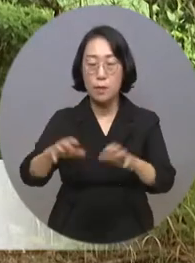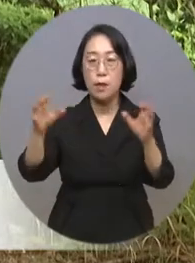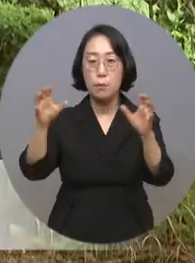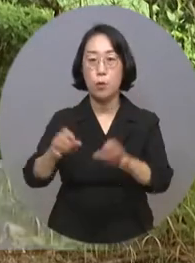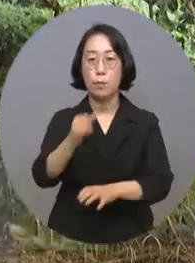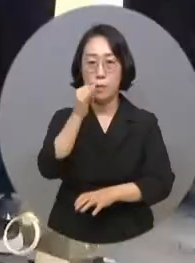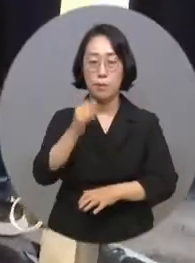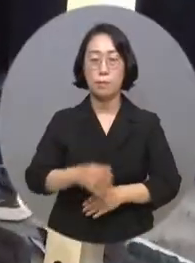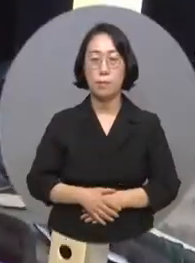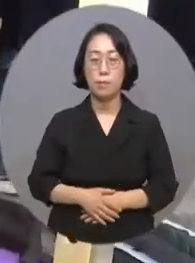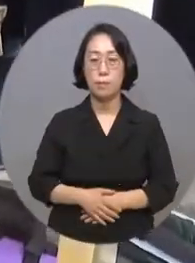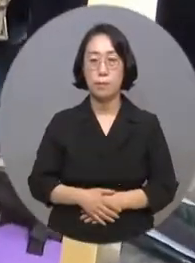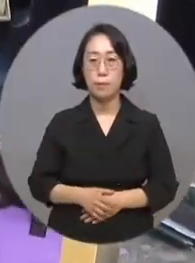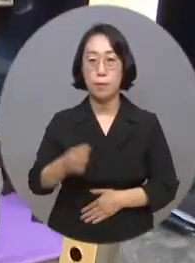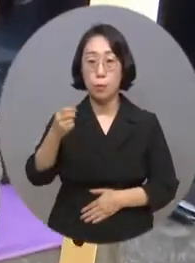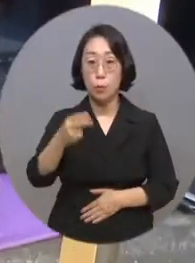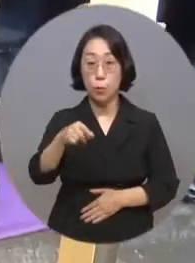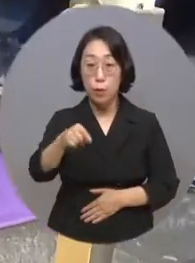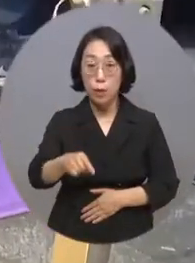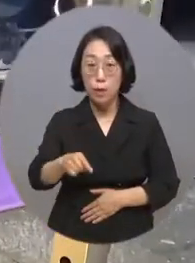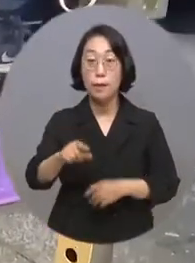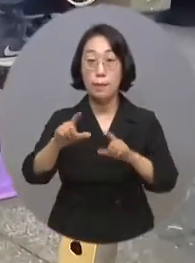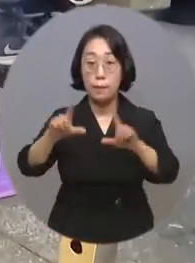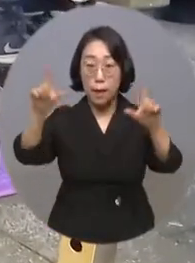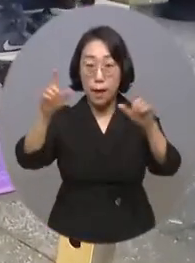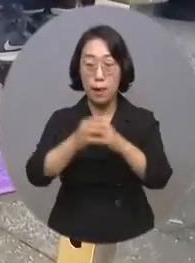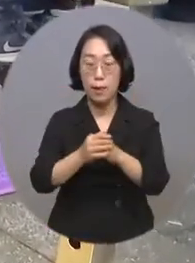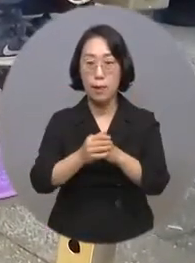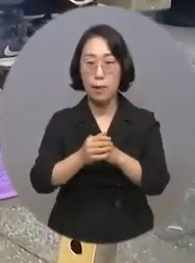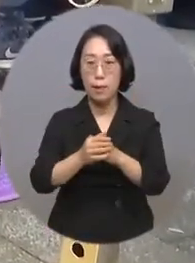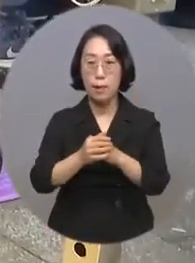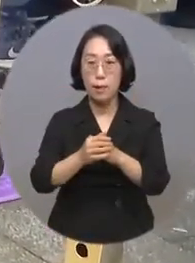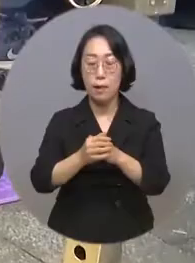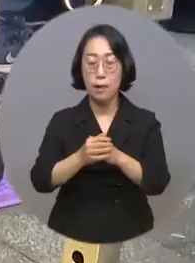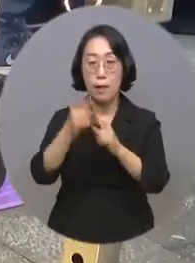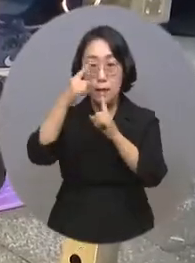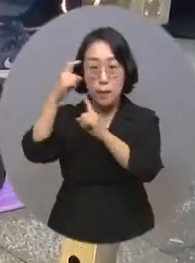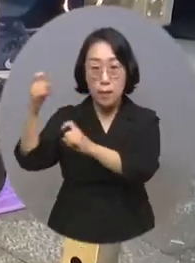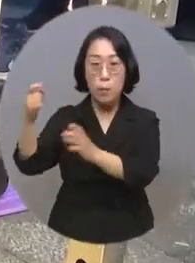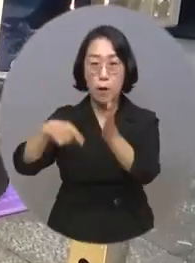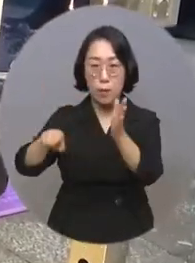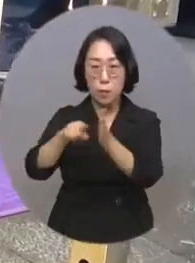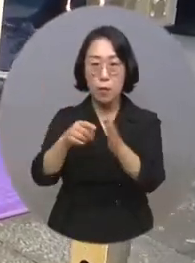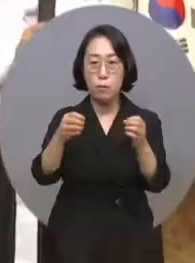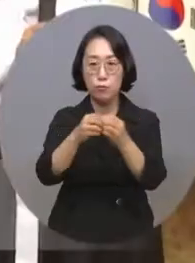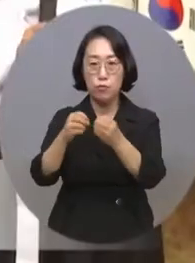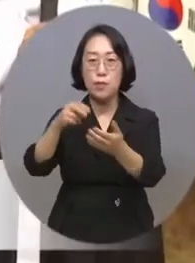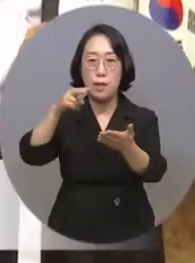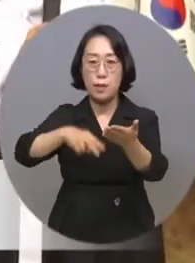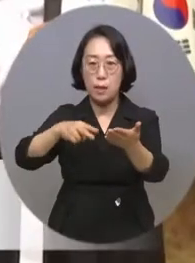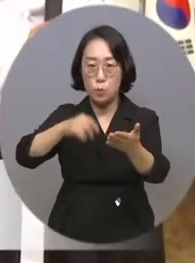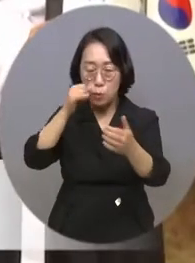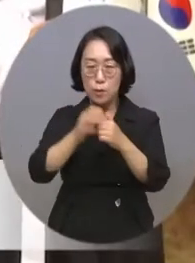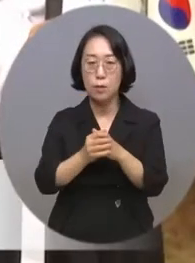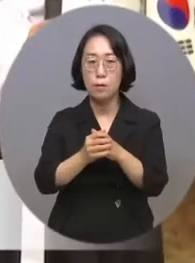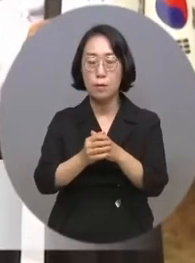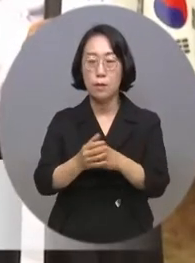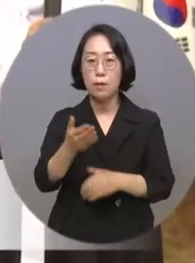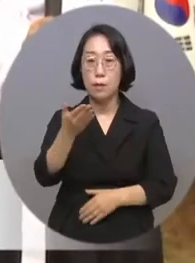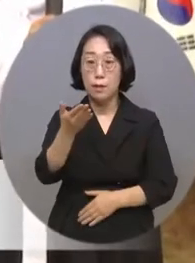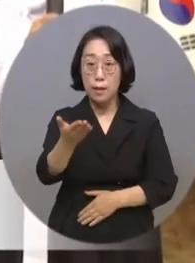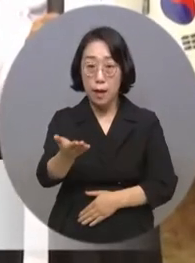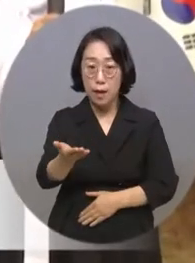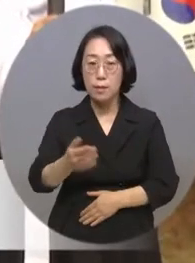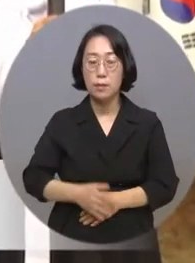있습니다. 또한 제향제에서 호국영령을 기리기 위한 신앙송이 있었습니다. 당신의